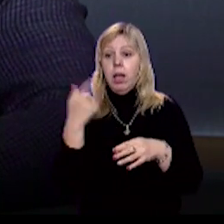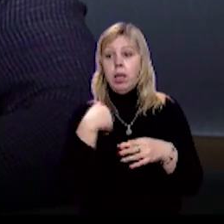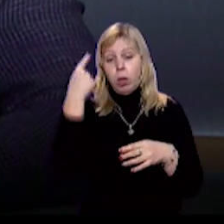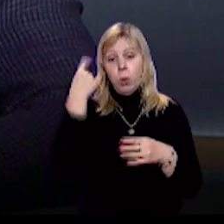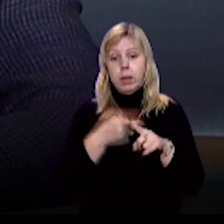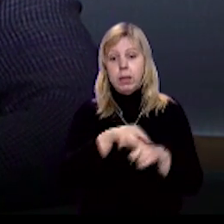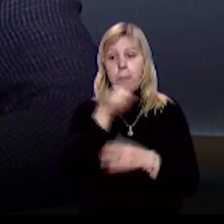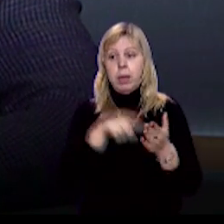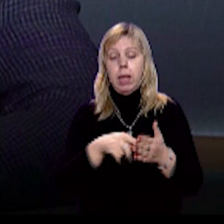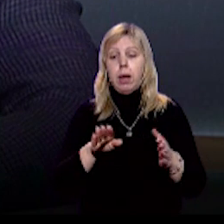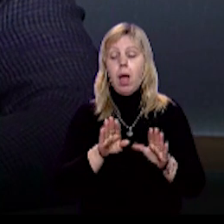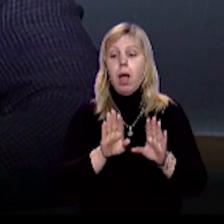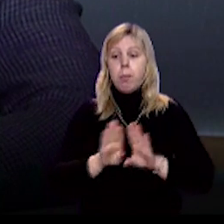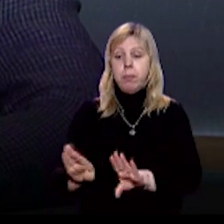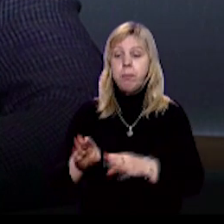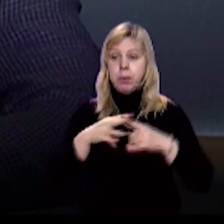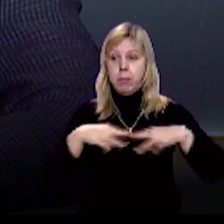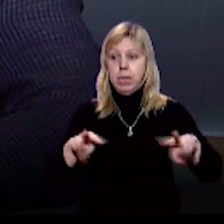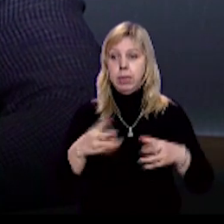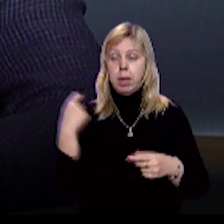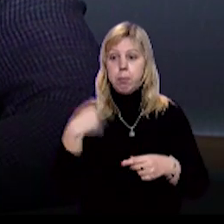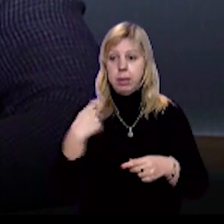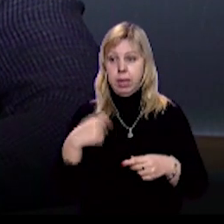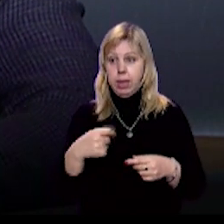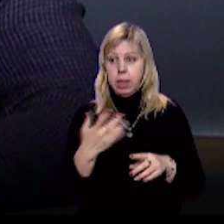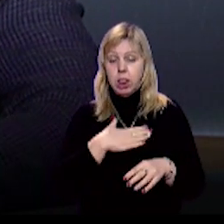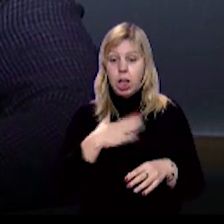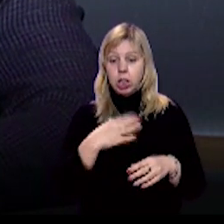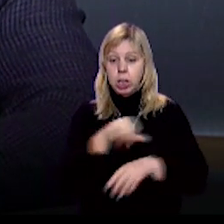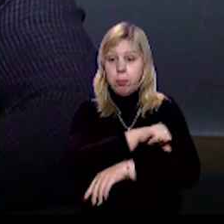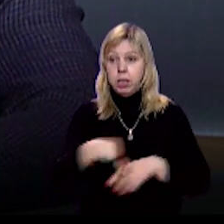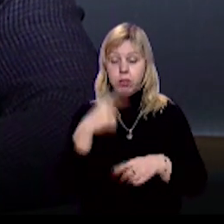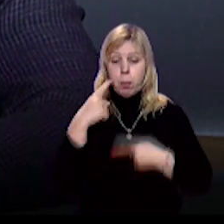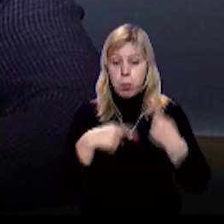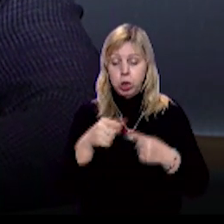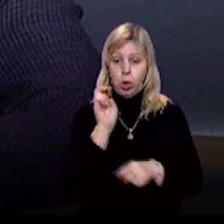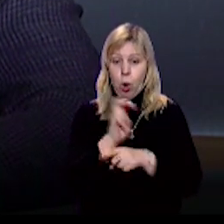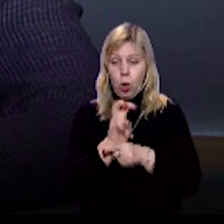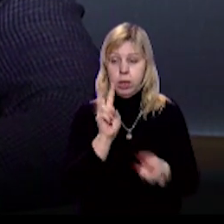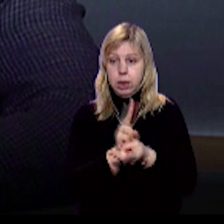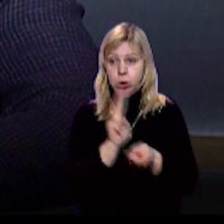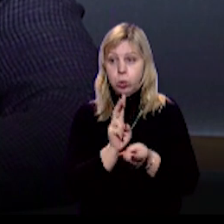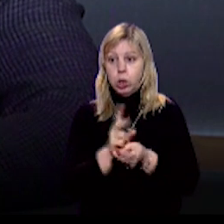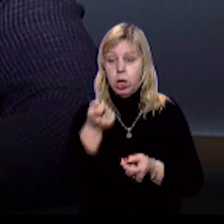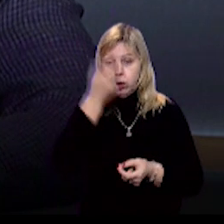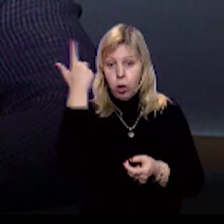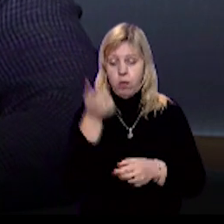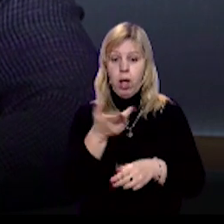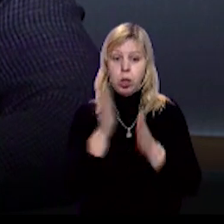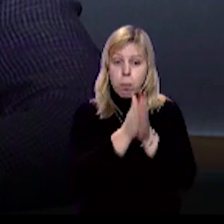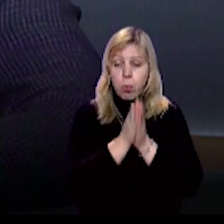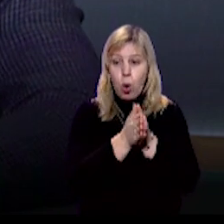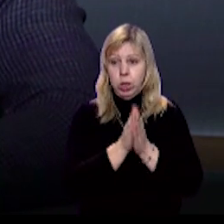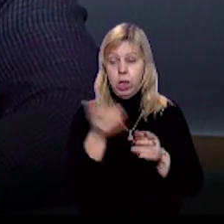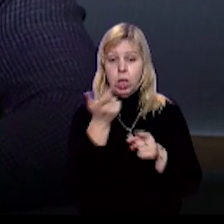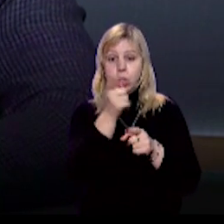це питання прем'єр-міністра як мінімум і президента. Наші митники, вони постійно ходять на зустрічі до словаків, просять, щоб